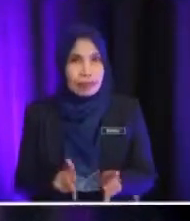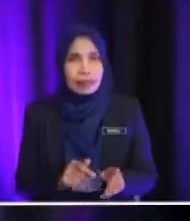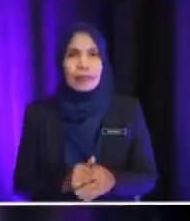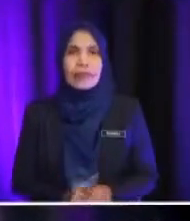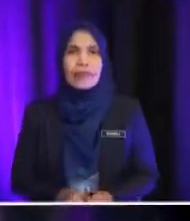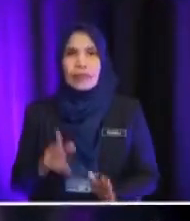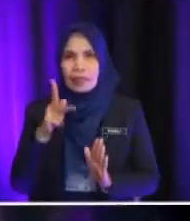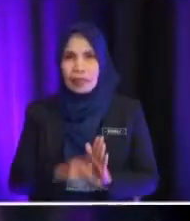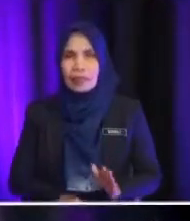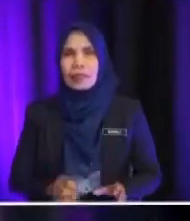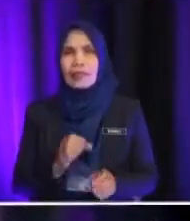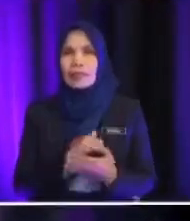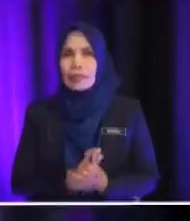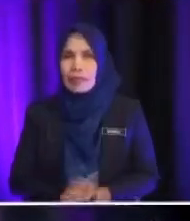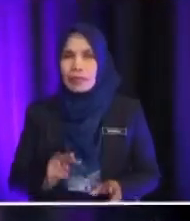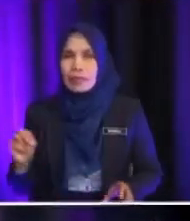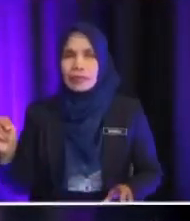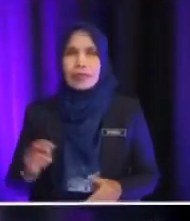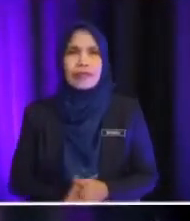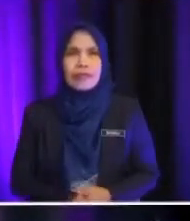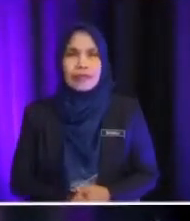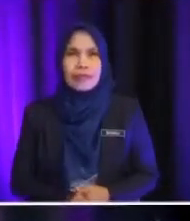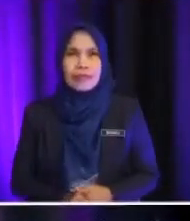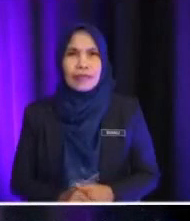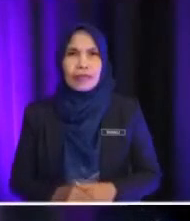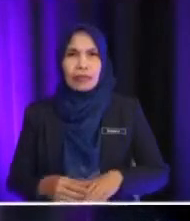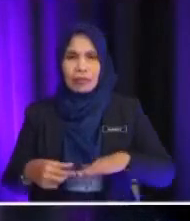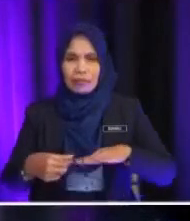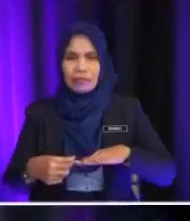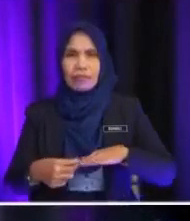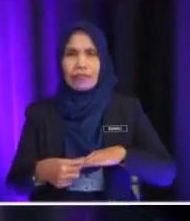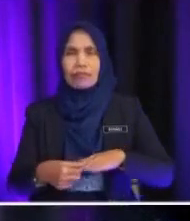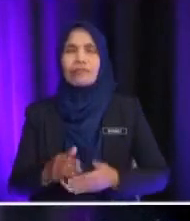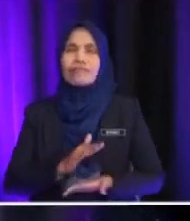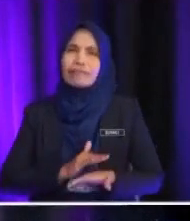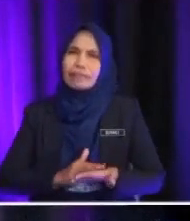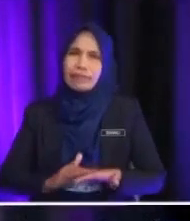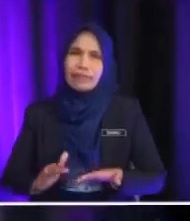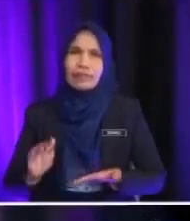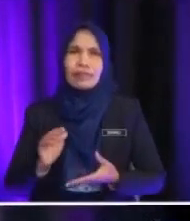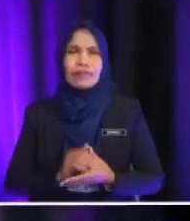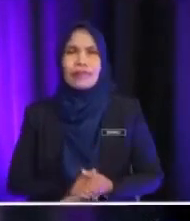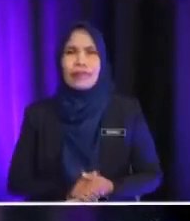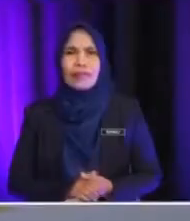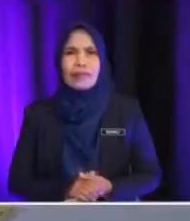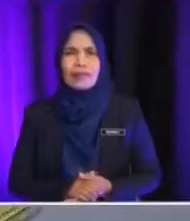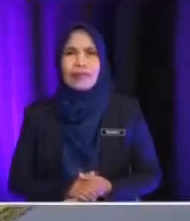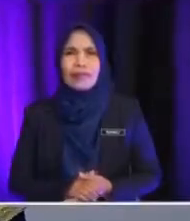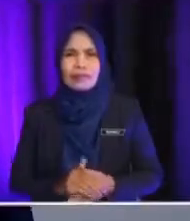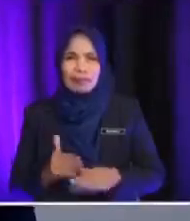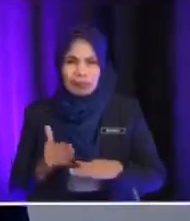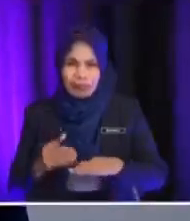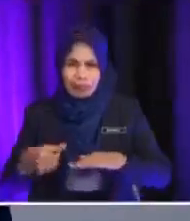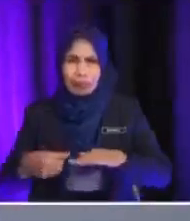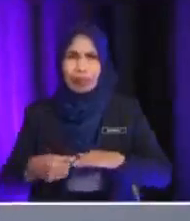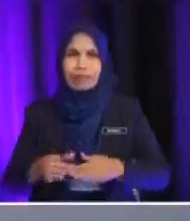Okey. Okay. Dan juga kita kena pastikan kuku dalam keadaan bersih dan pendek, dipotong pendek,